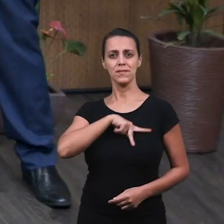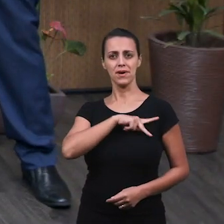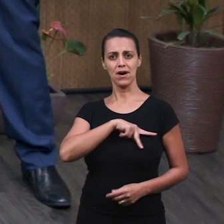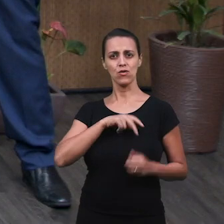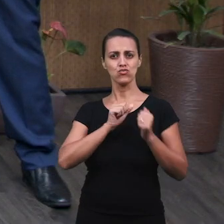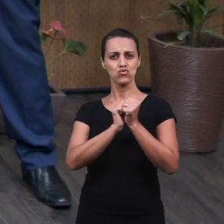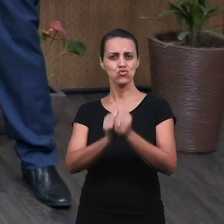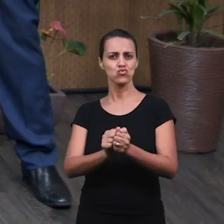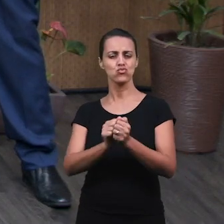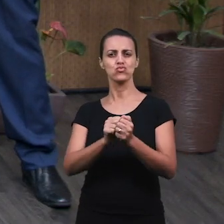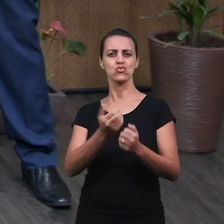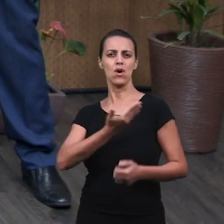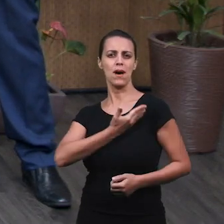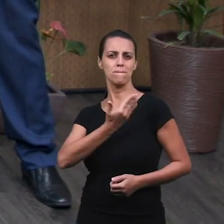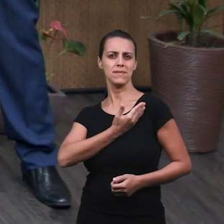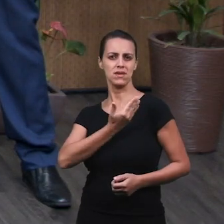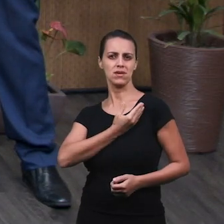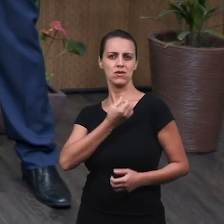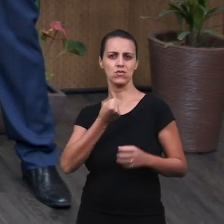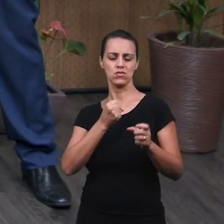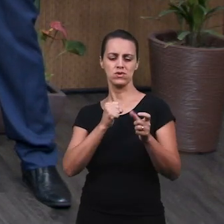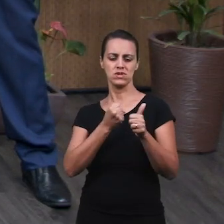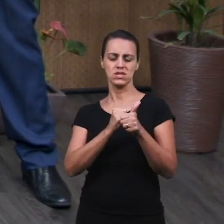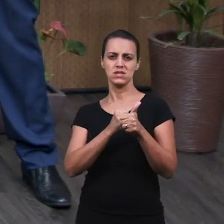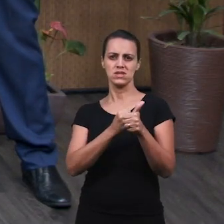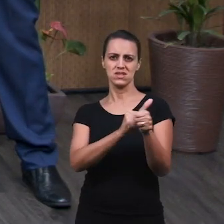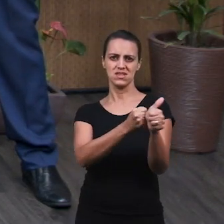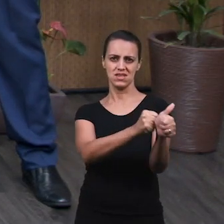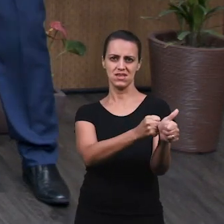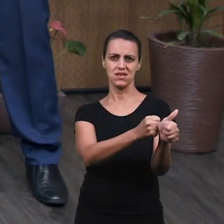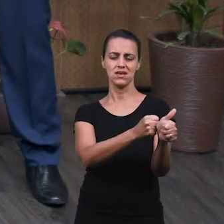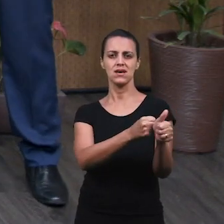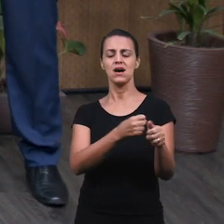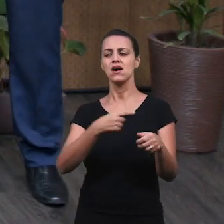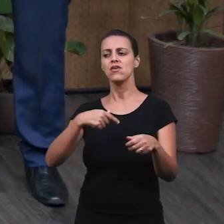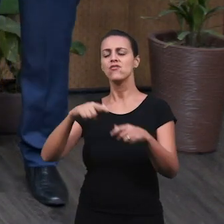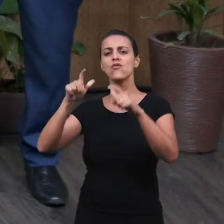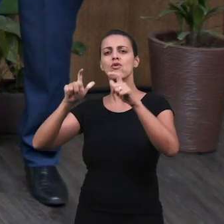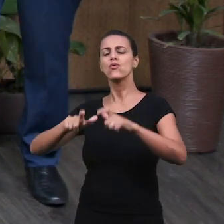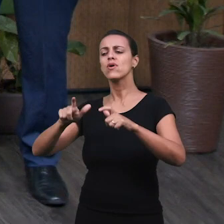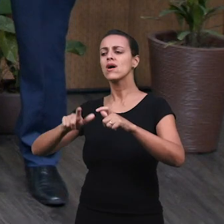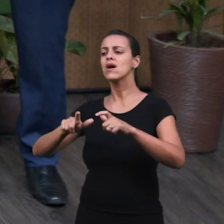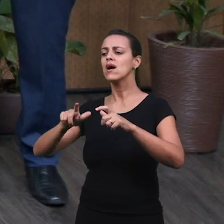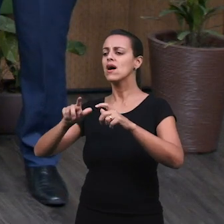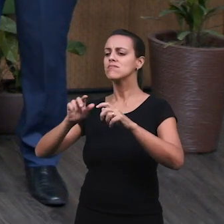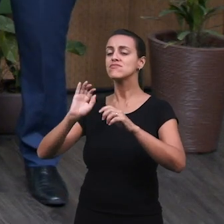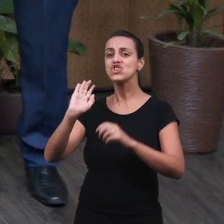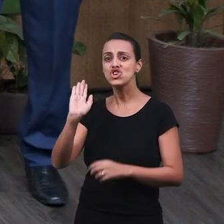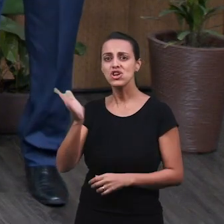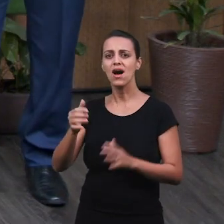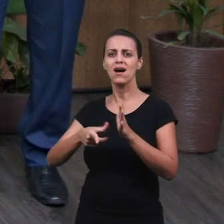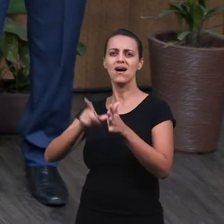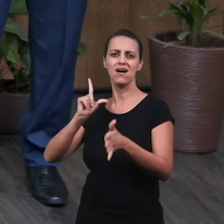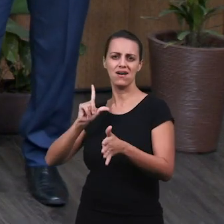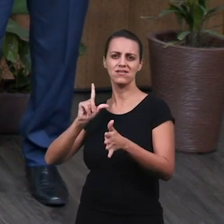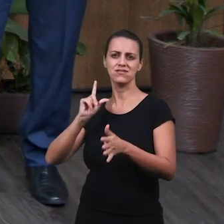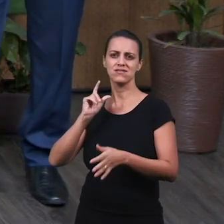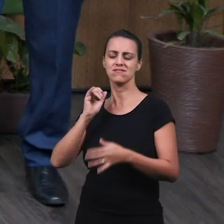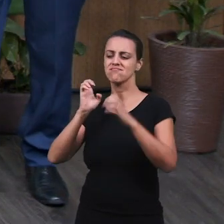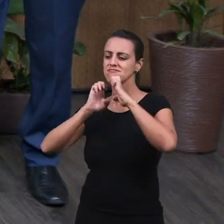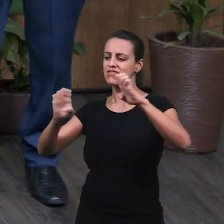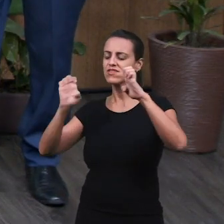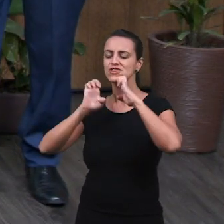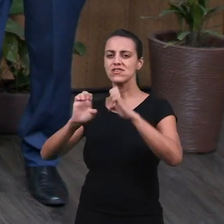endroits où il avait déjà annoncé précédemment la parole de Dieu afin de voir comment